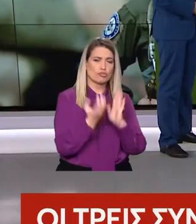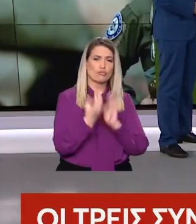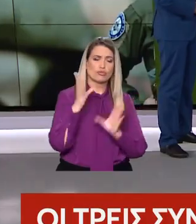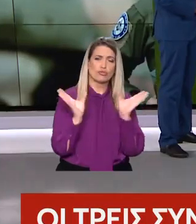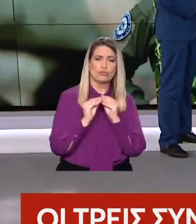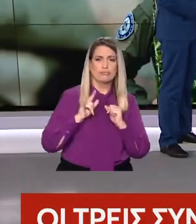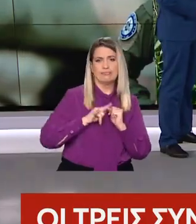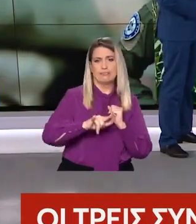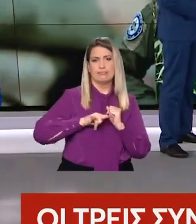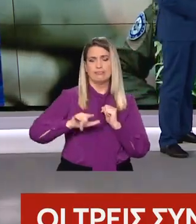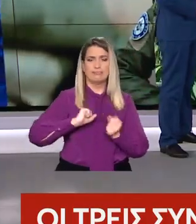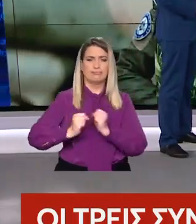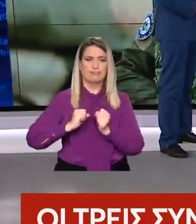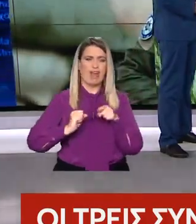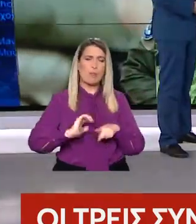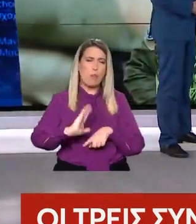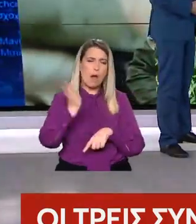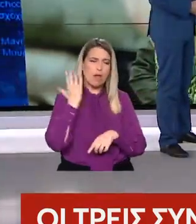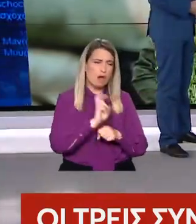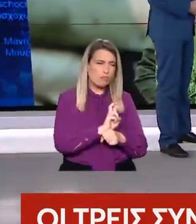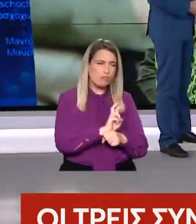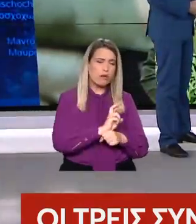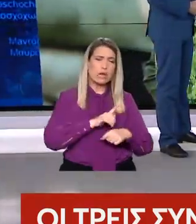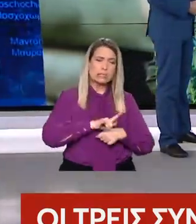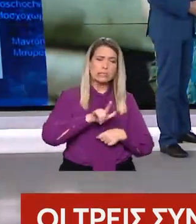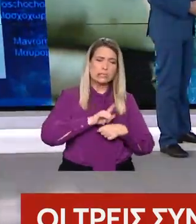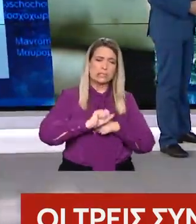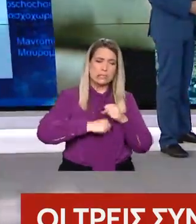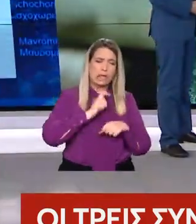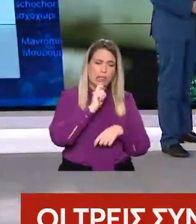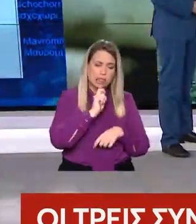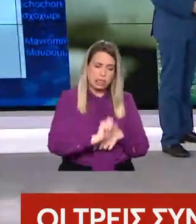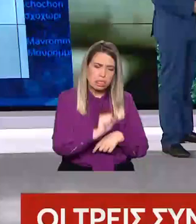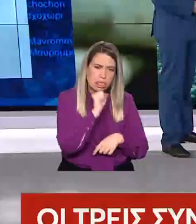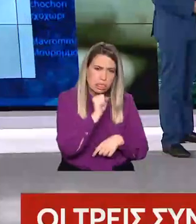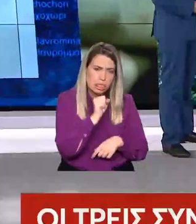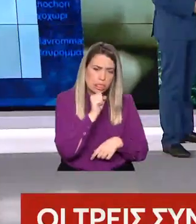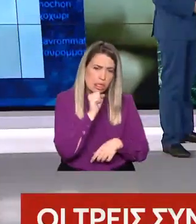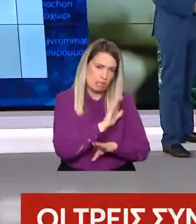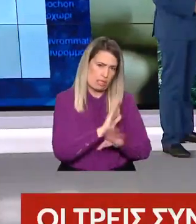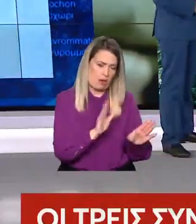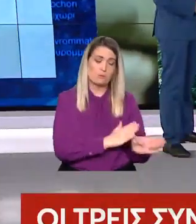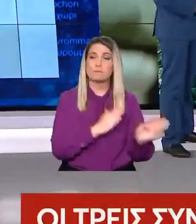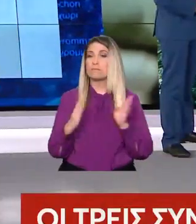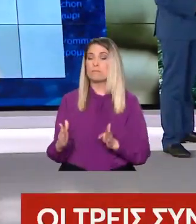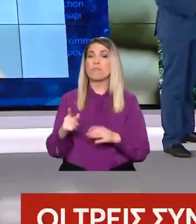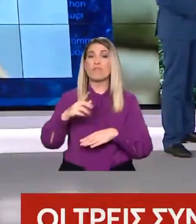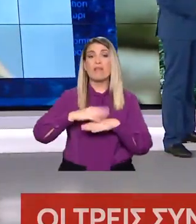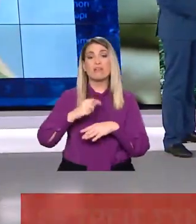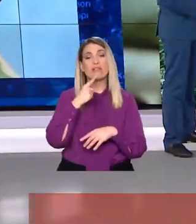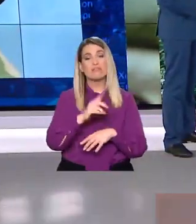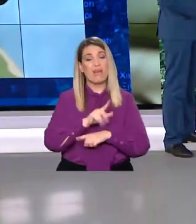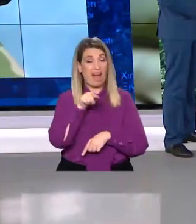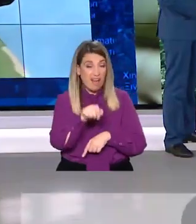Να τελειώσουμε με τον Μαρίνο, βλέποντας ξανά το χάρτη, γιατί σας είπα ότι ίσως η ύψιστη τιμή ηρωισμού που έκανε ο Κωστέας